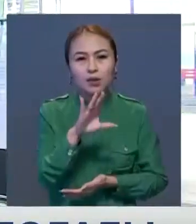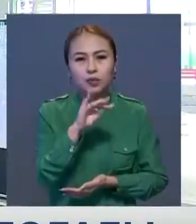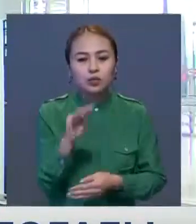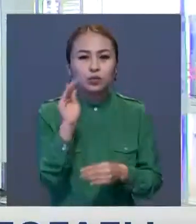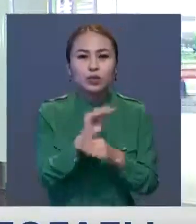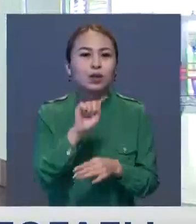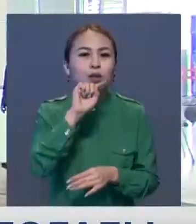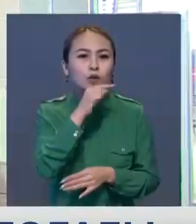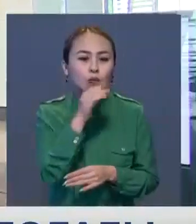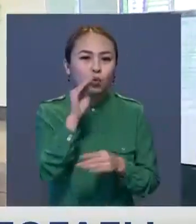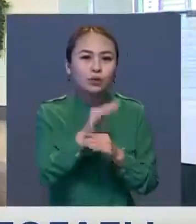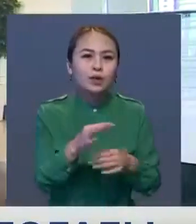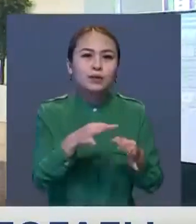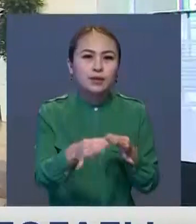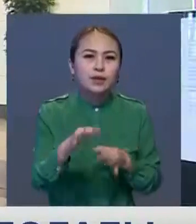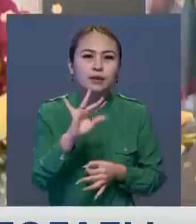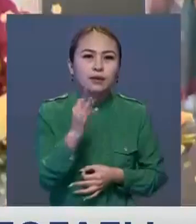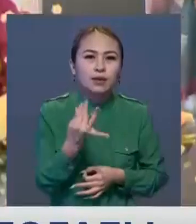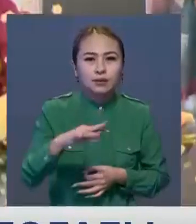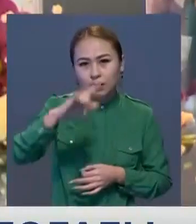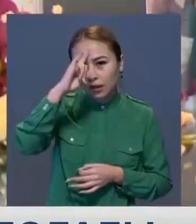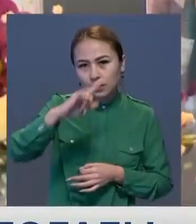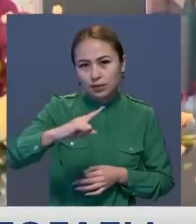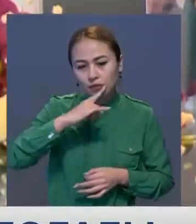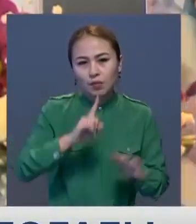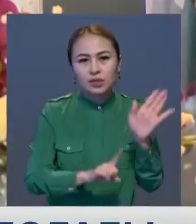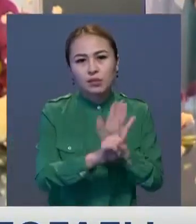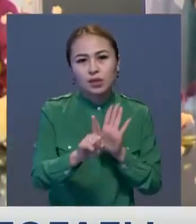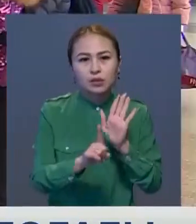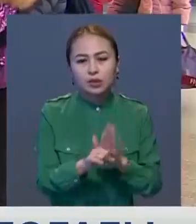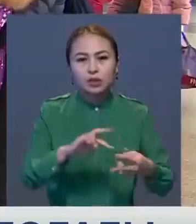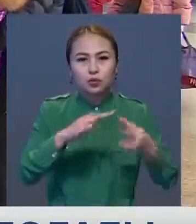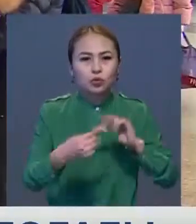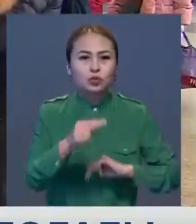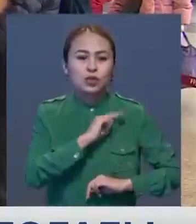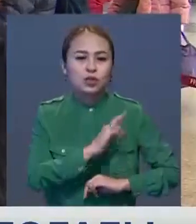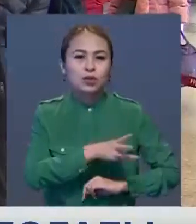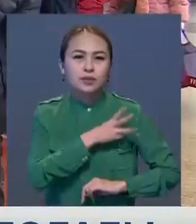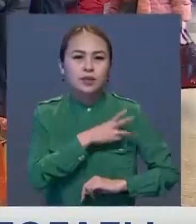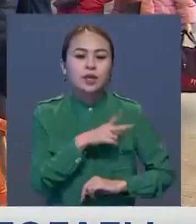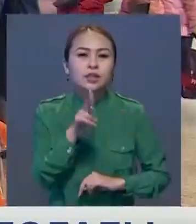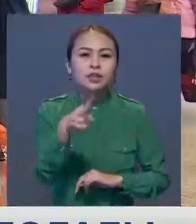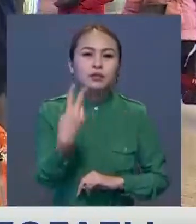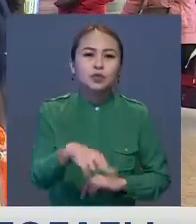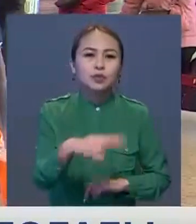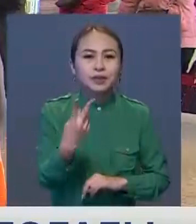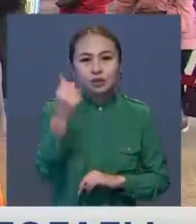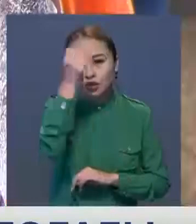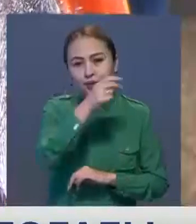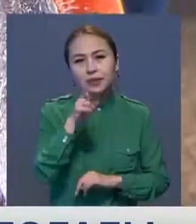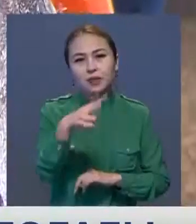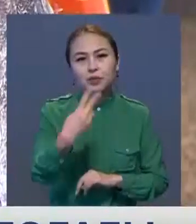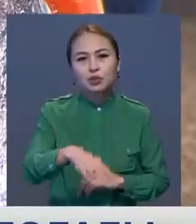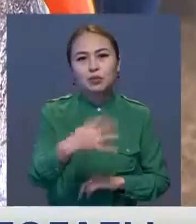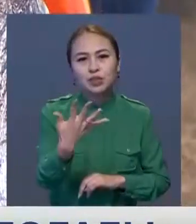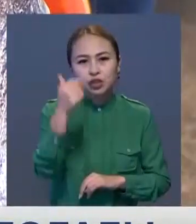Мамин айтты. Сондай-ақ экономикалық одақ аясындағы интеграция мен қазақстандық бастамаларды ілгерілету жұмыстары жалғасады. Ал 2022